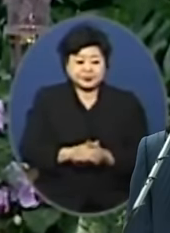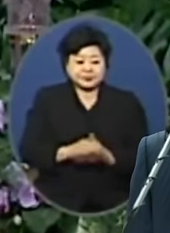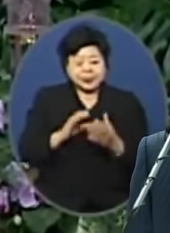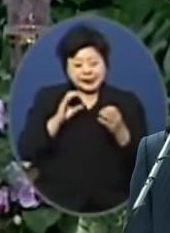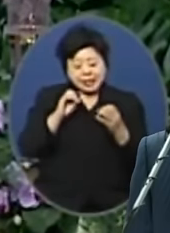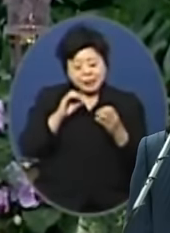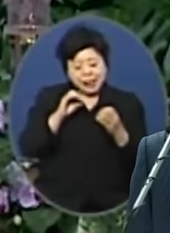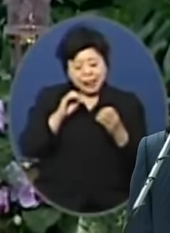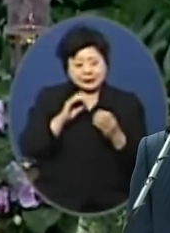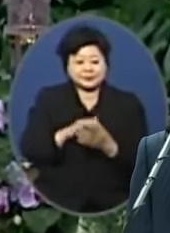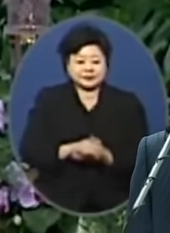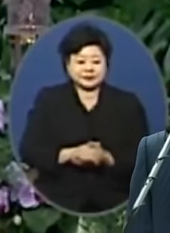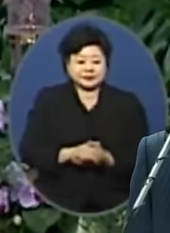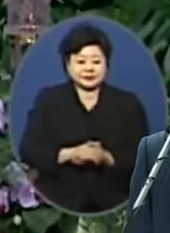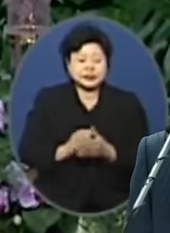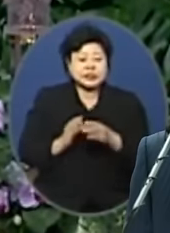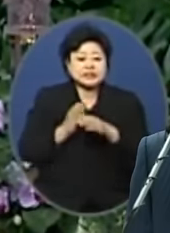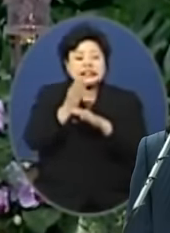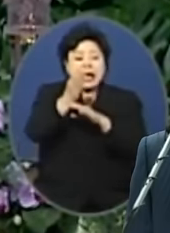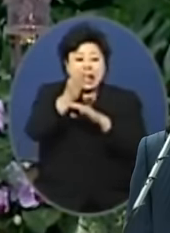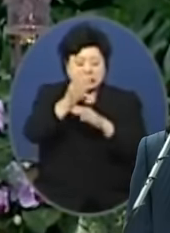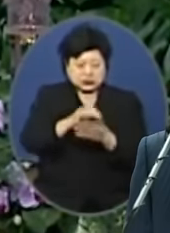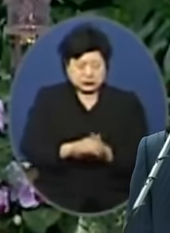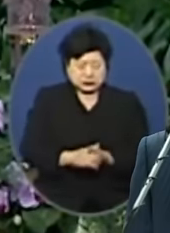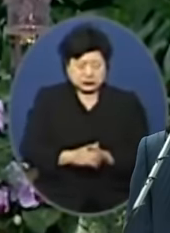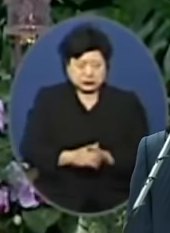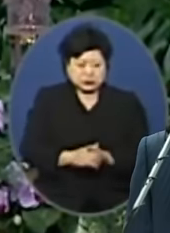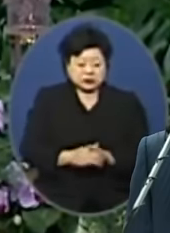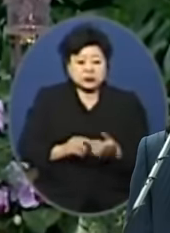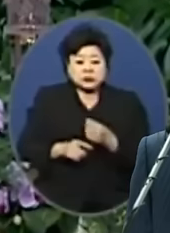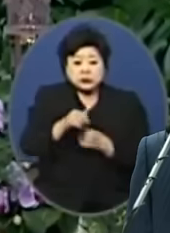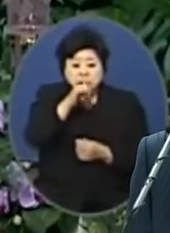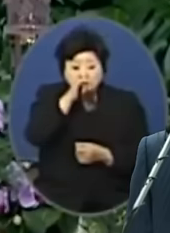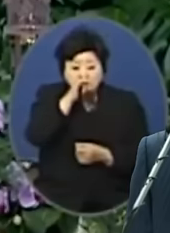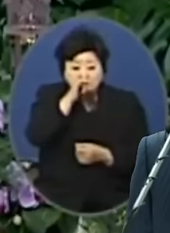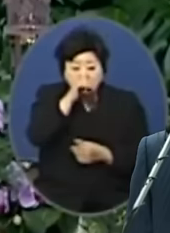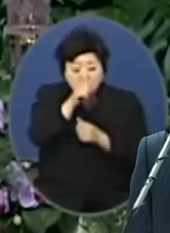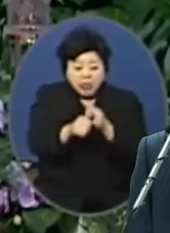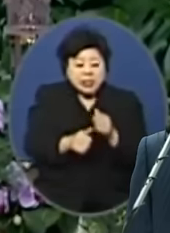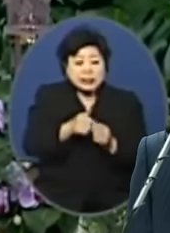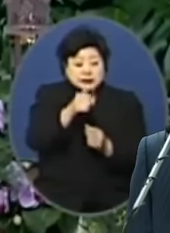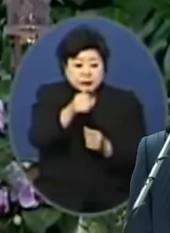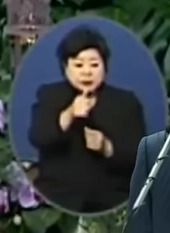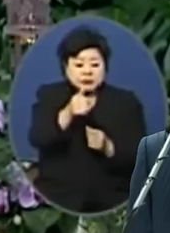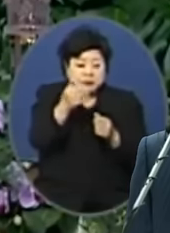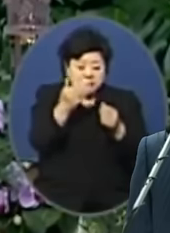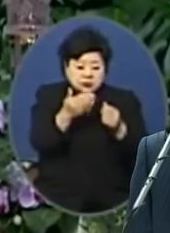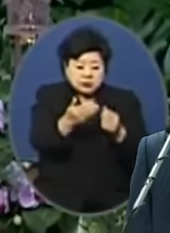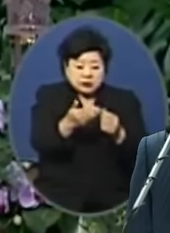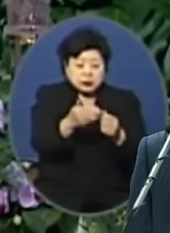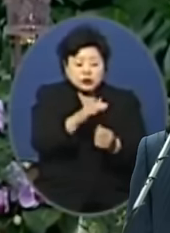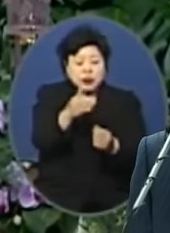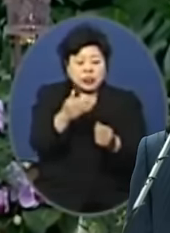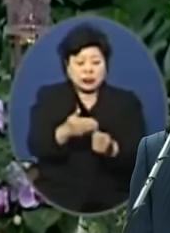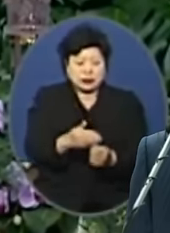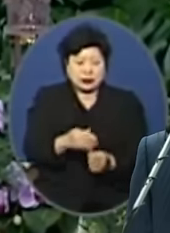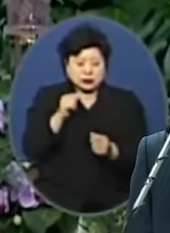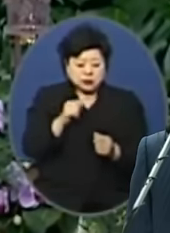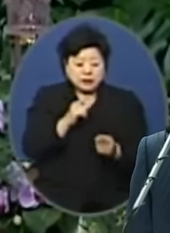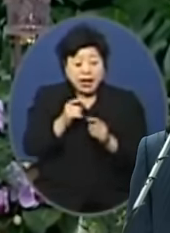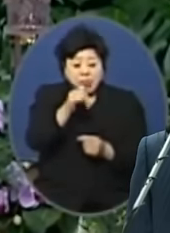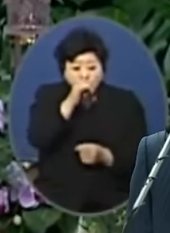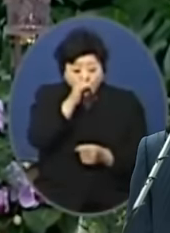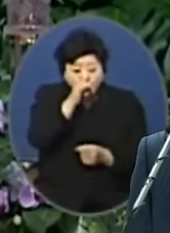대화 이상의 의미가 있습니다. 하나님이 우리에게 시켜서 하는 말이